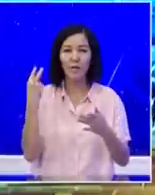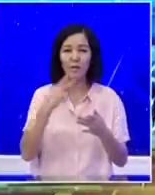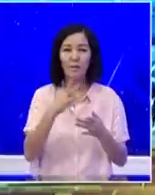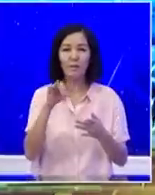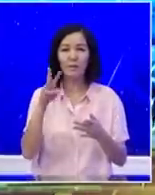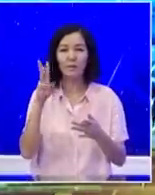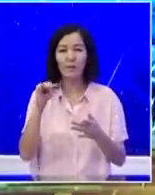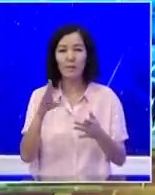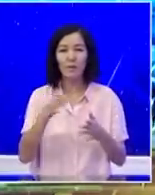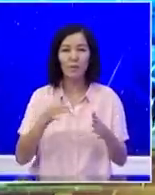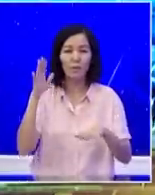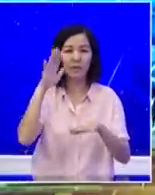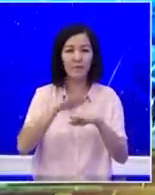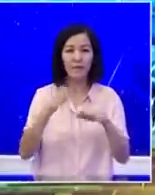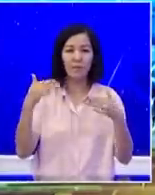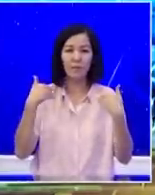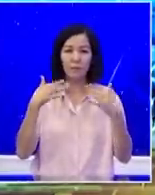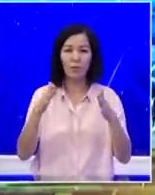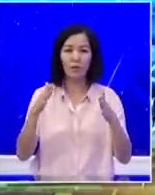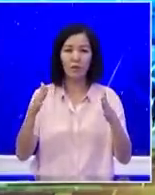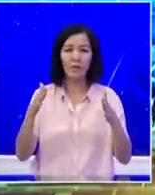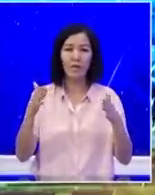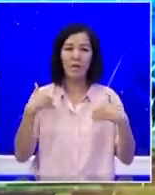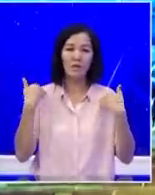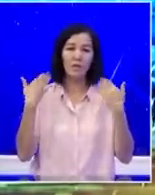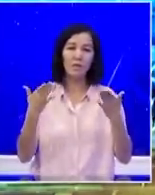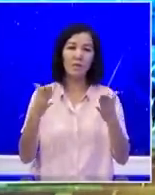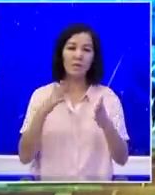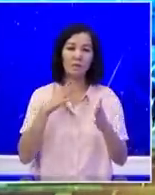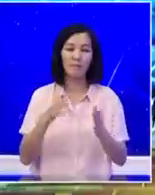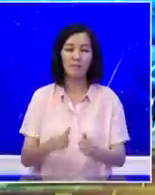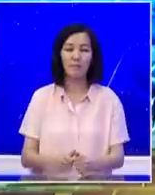мамырда Амандық Ғаббасұлы түлектерге жүрек жарды жылы лебізін білдірді.